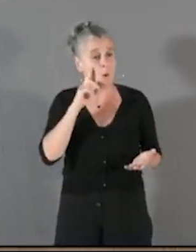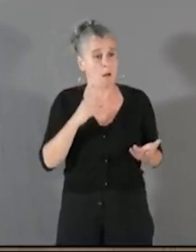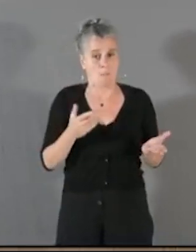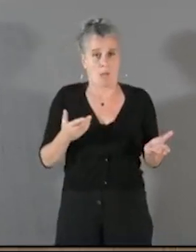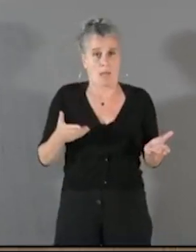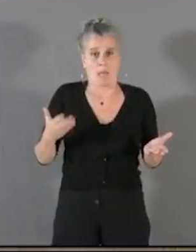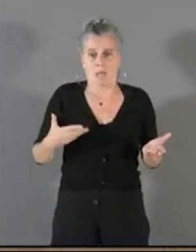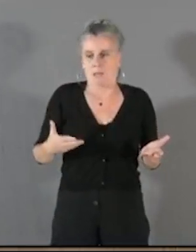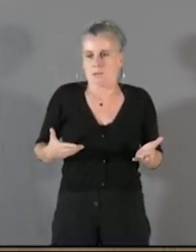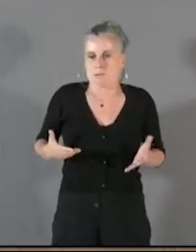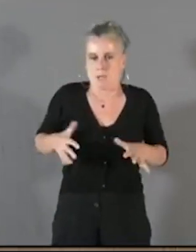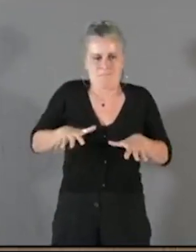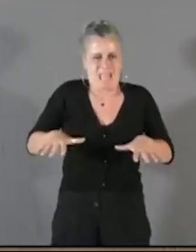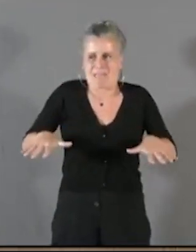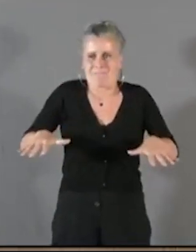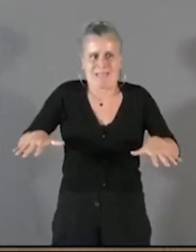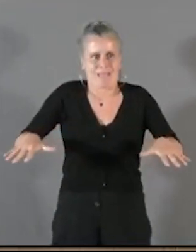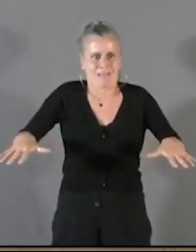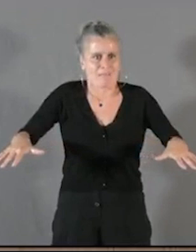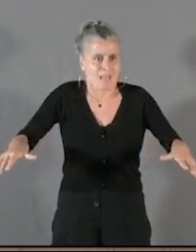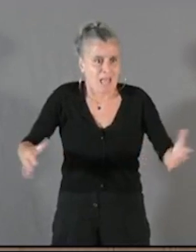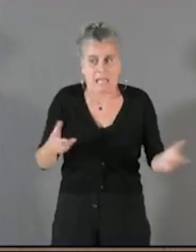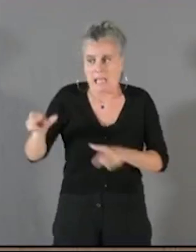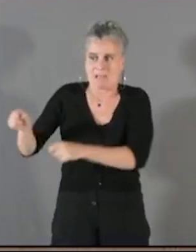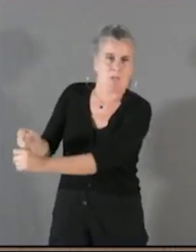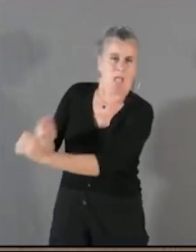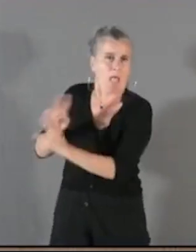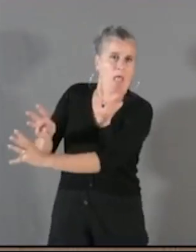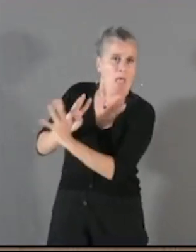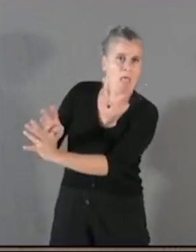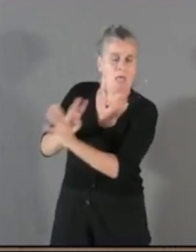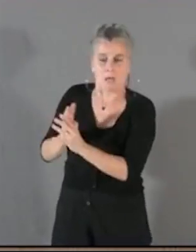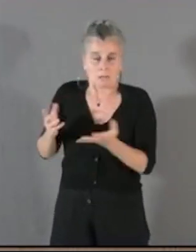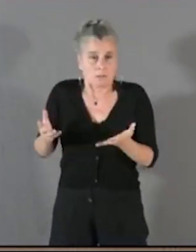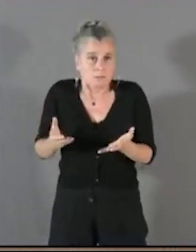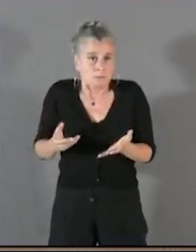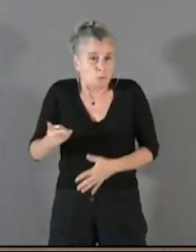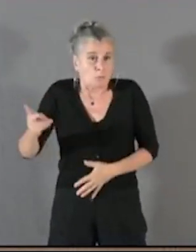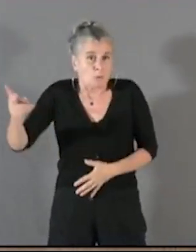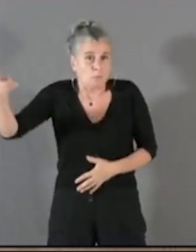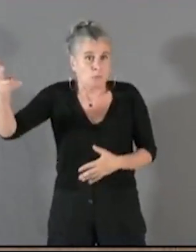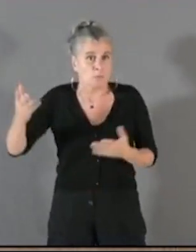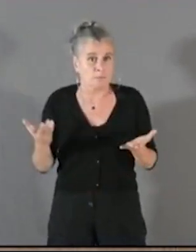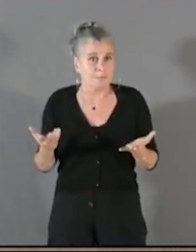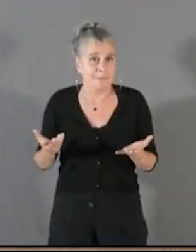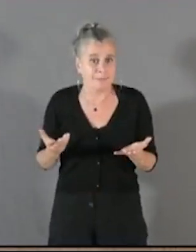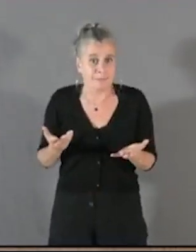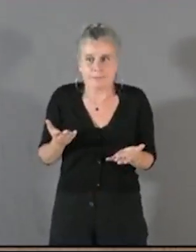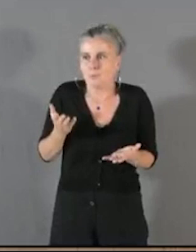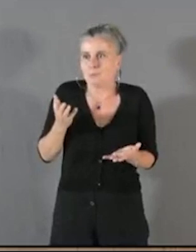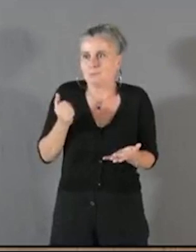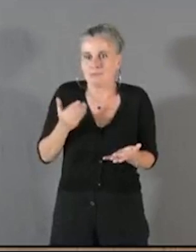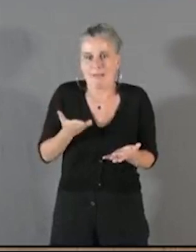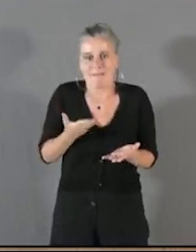l'appel d'air est tellement fort et les candidats à cette immigration et les candidats à cette tiers-mondisation sont tellement nombreux